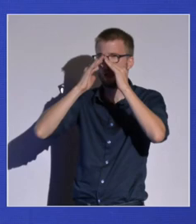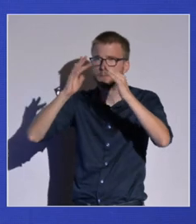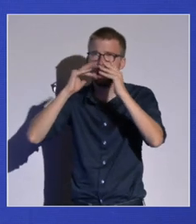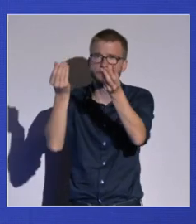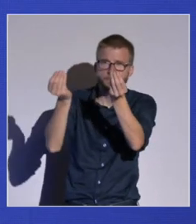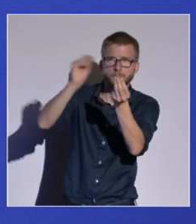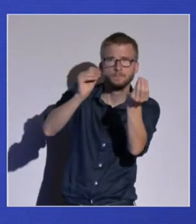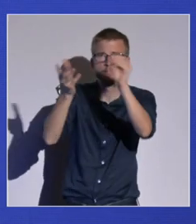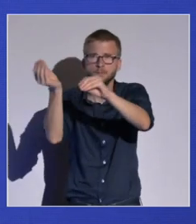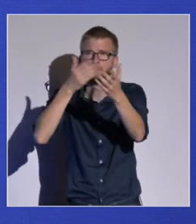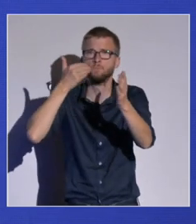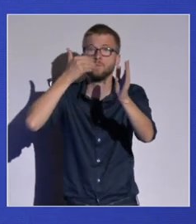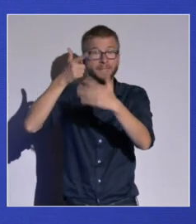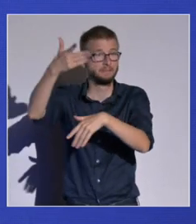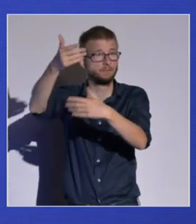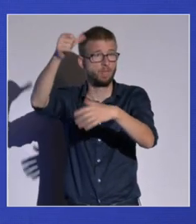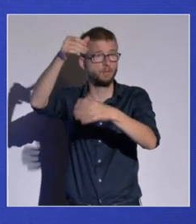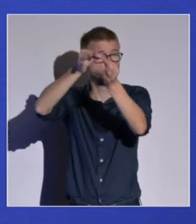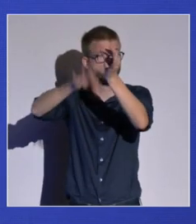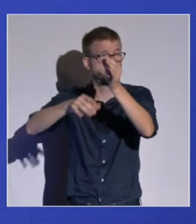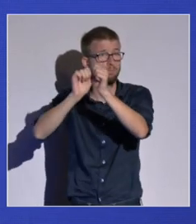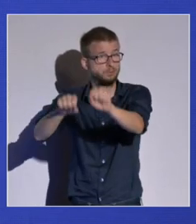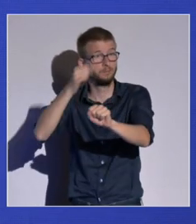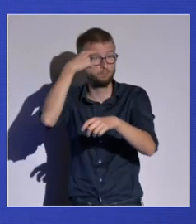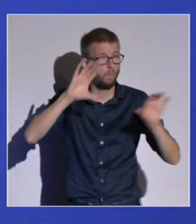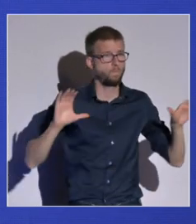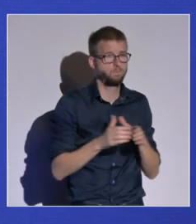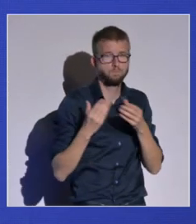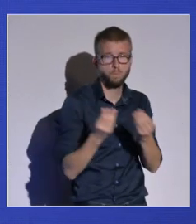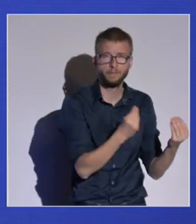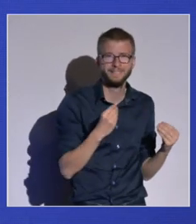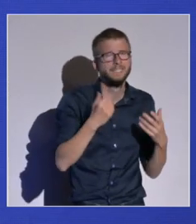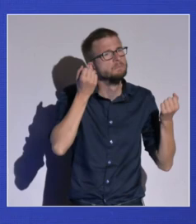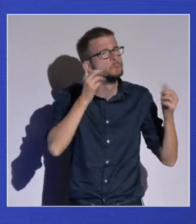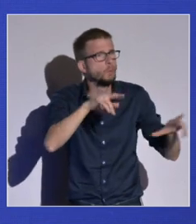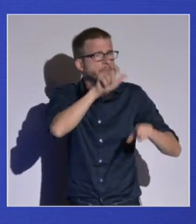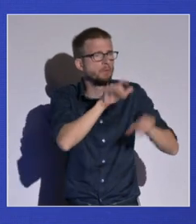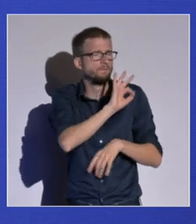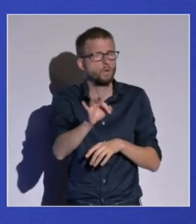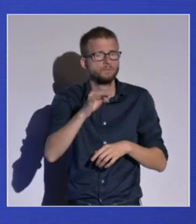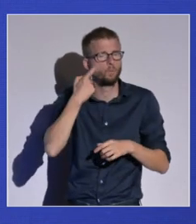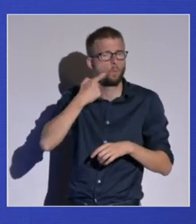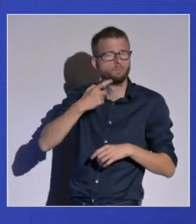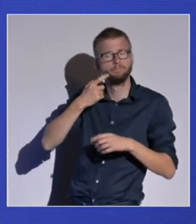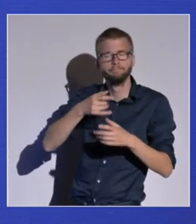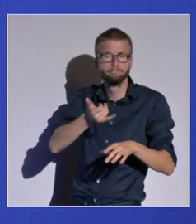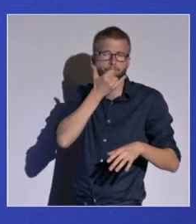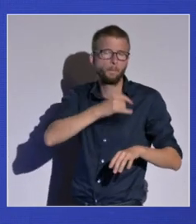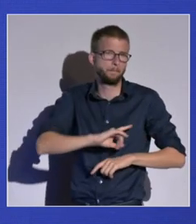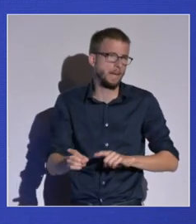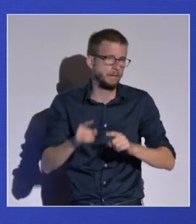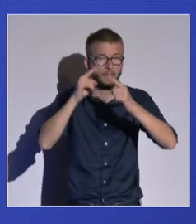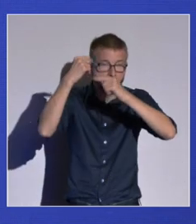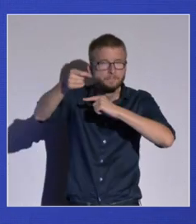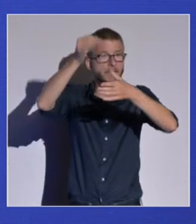qui est désormais le seul recours possible pour un peuple, et je suis sûr que les Français ne s'y tromperont pas, et dont les élections européennes sont